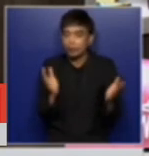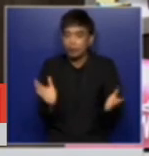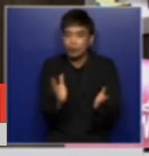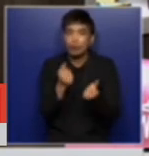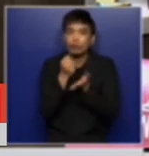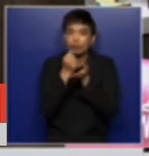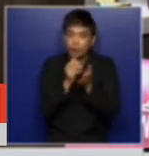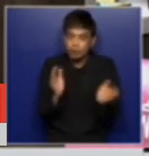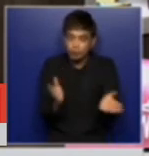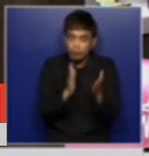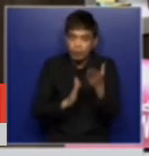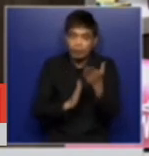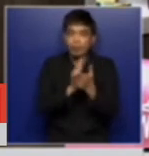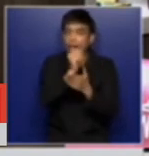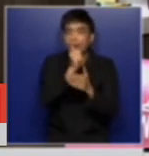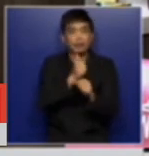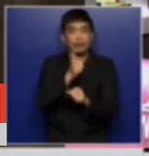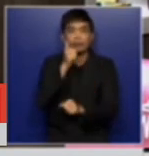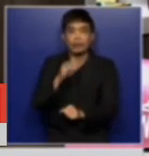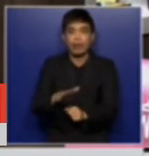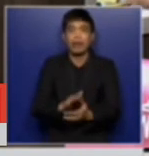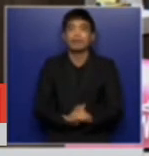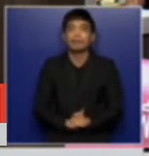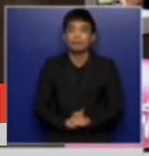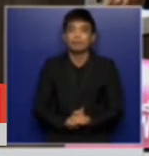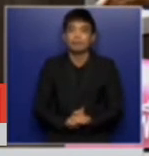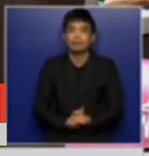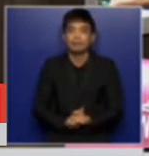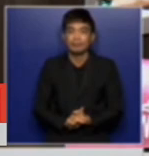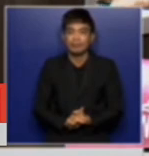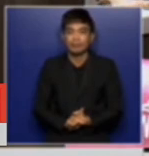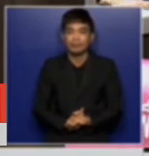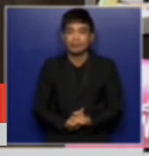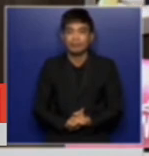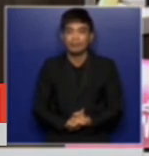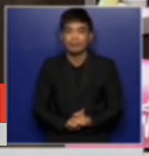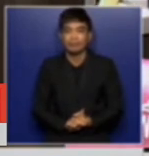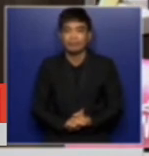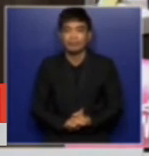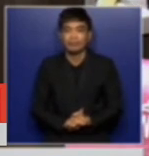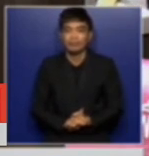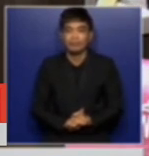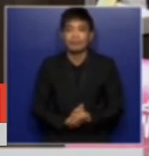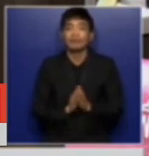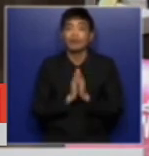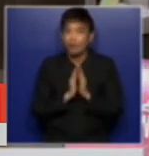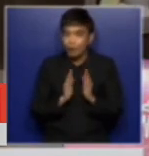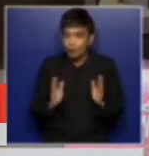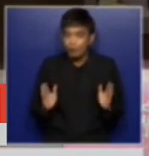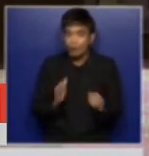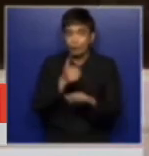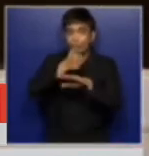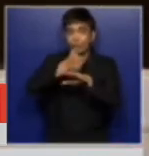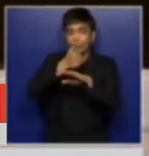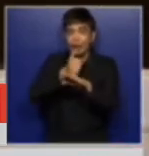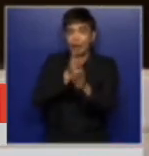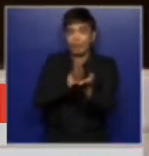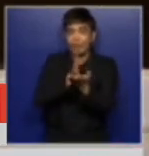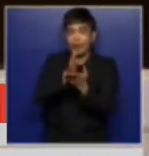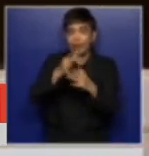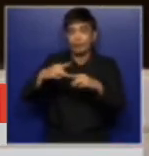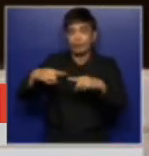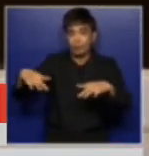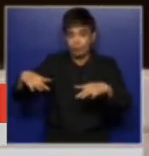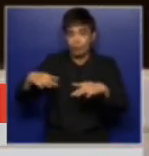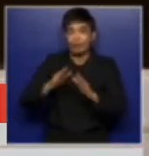อันนี้ให้ผ่านไปได้ด้วยความเคารพกันท่านประธานครับ ก็ขอบคุณท่านผู้นำฝ่ายค้านครับต่อไปท่